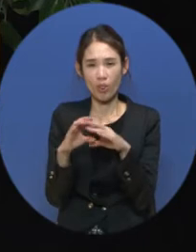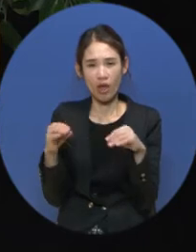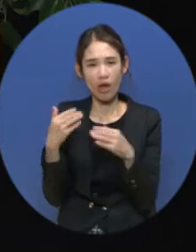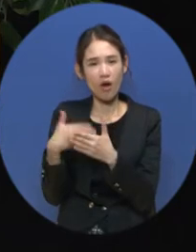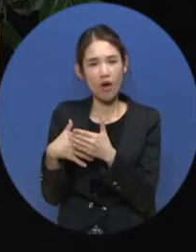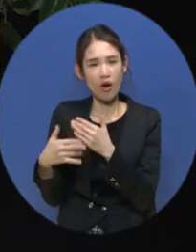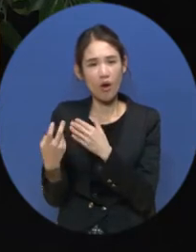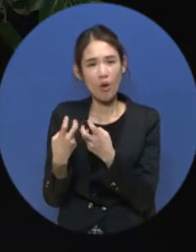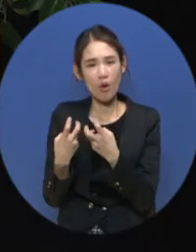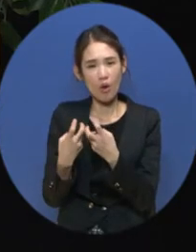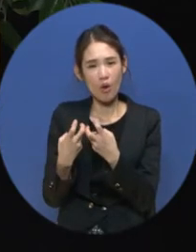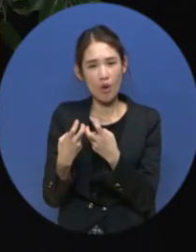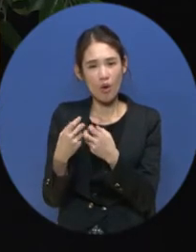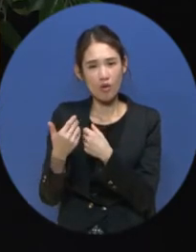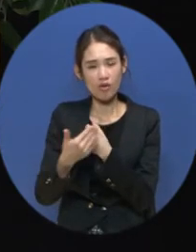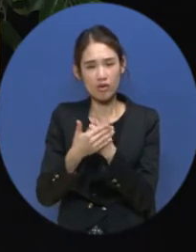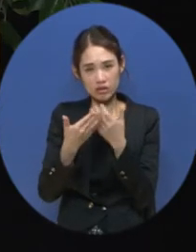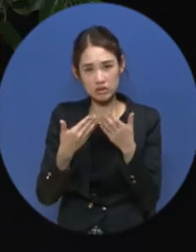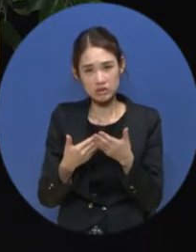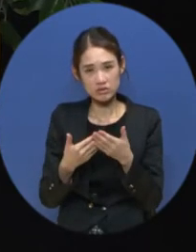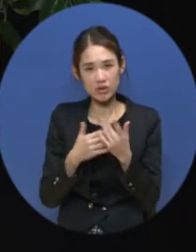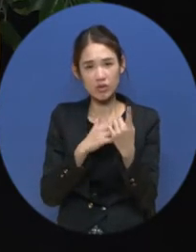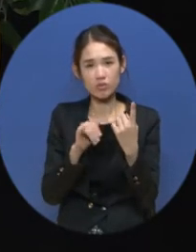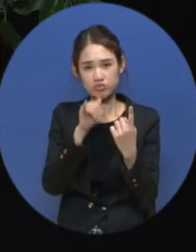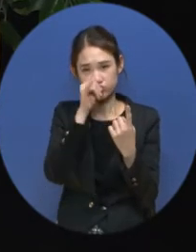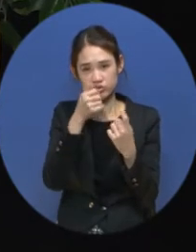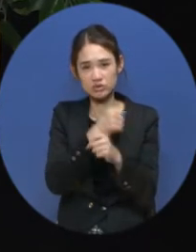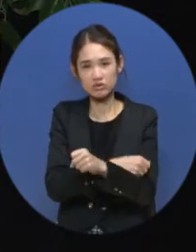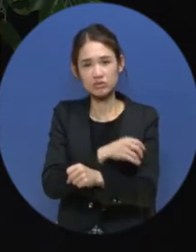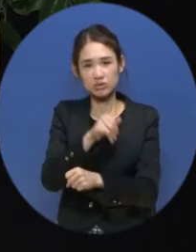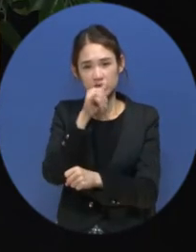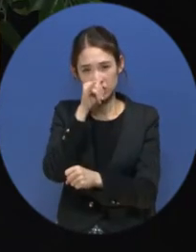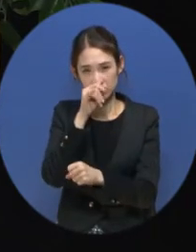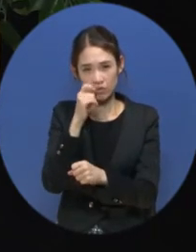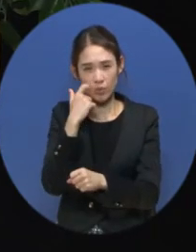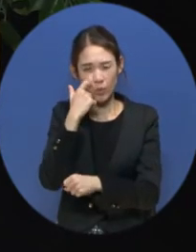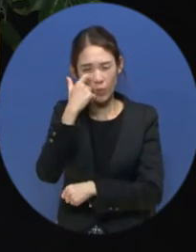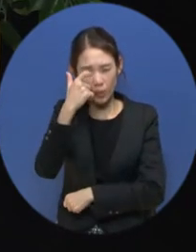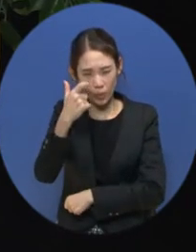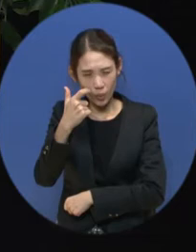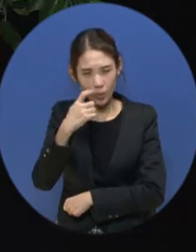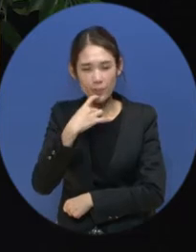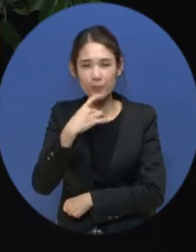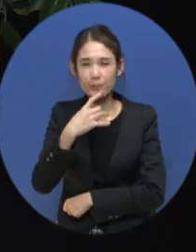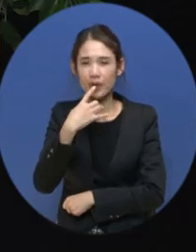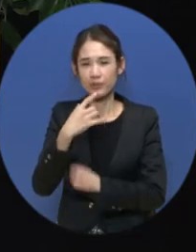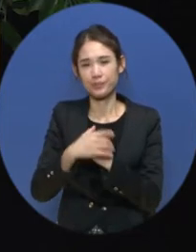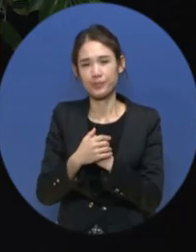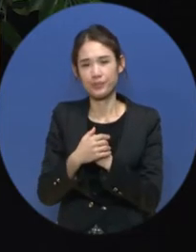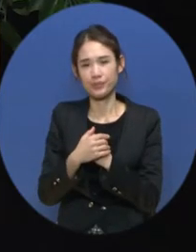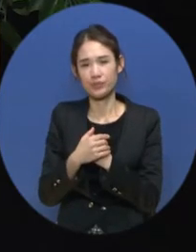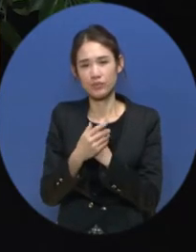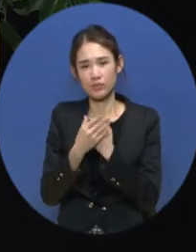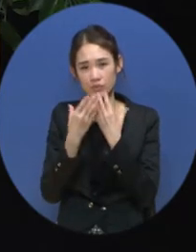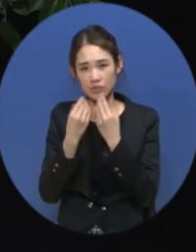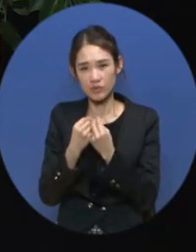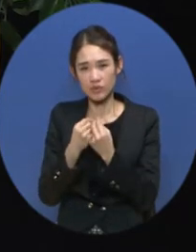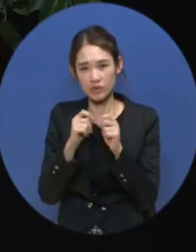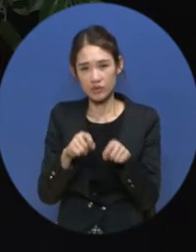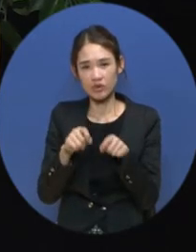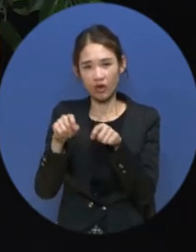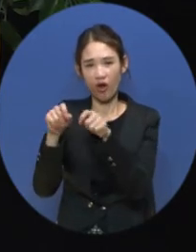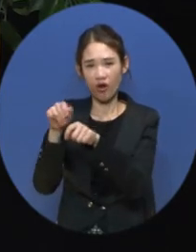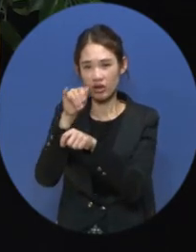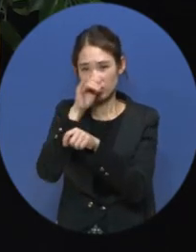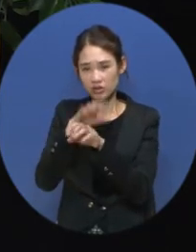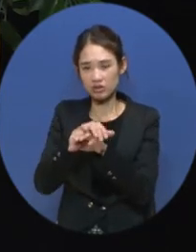그런데 인건비 지원 시설은 한 명이 있어도 인건비는 나오니까 고용은 유지한다는 거죠. 예. 그 애로점이 가수 연장선상에